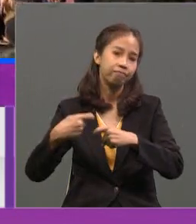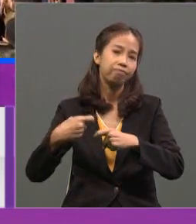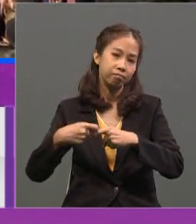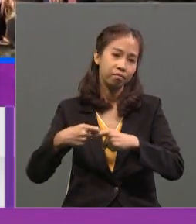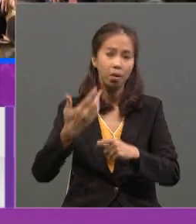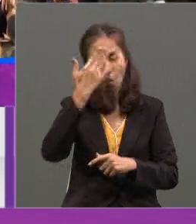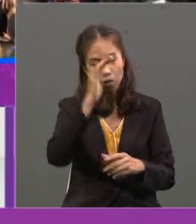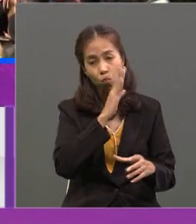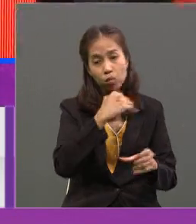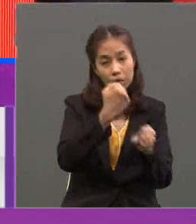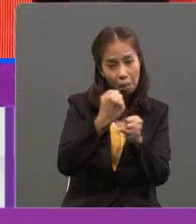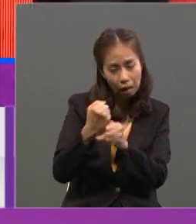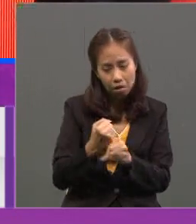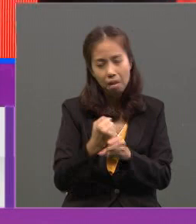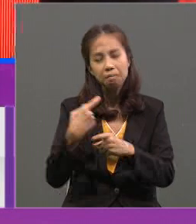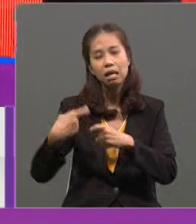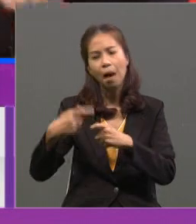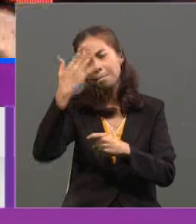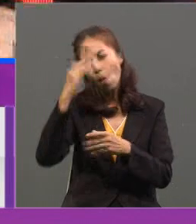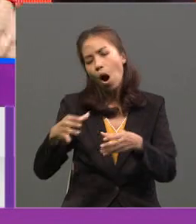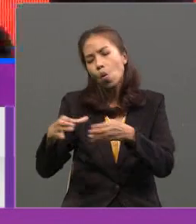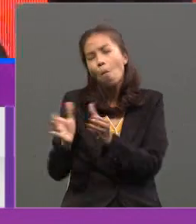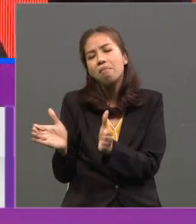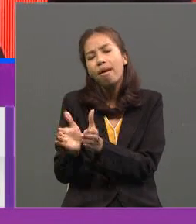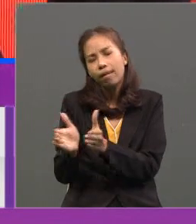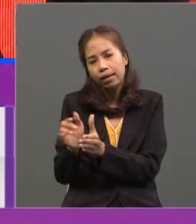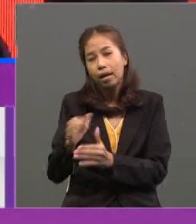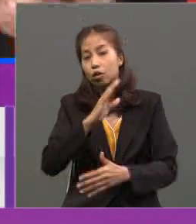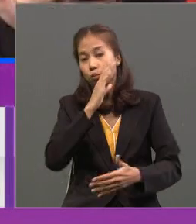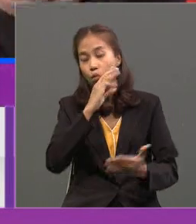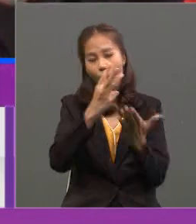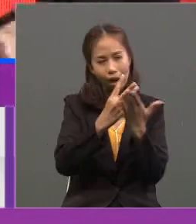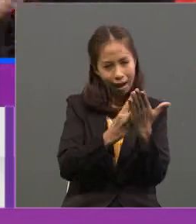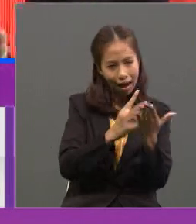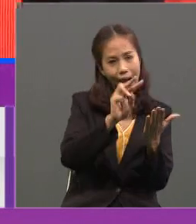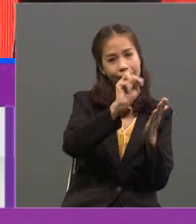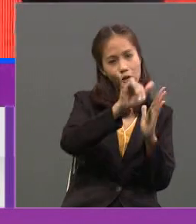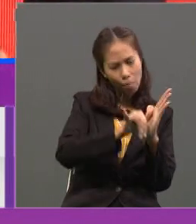const prend